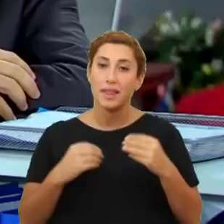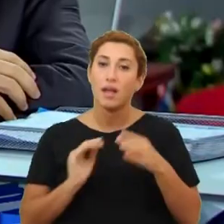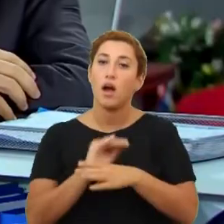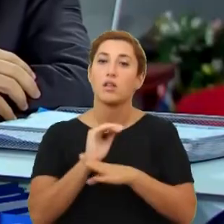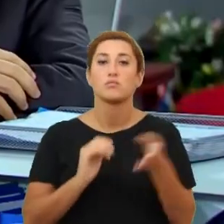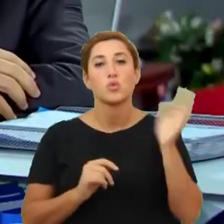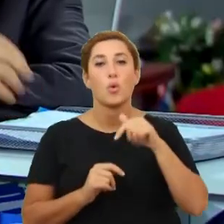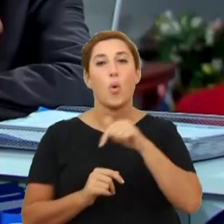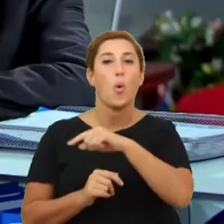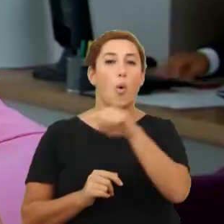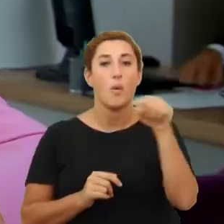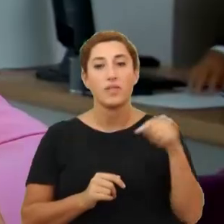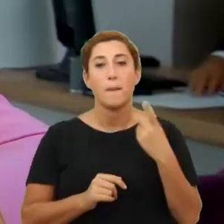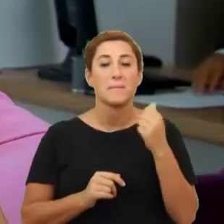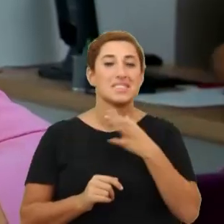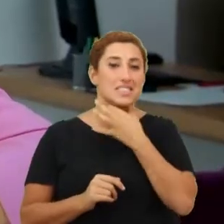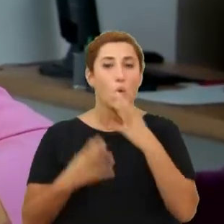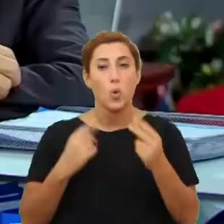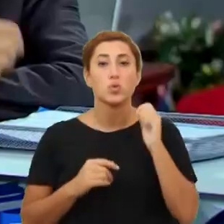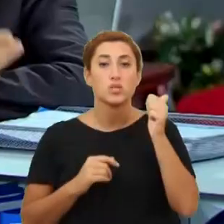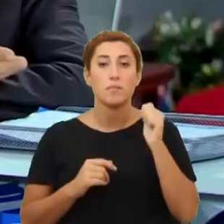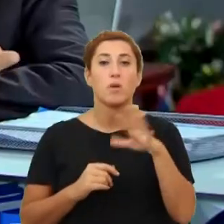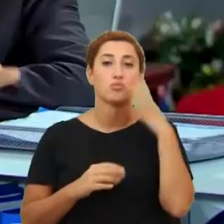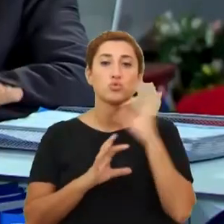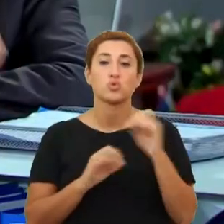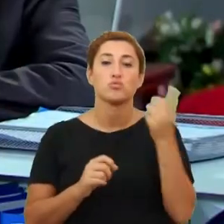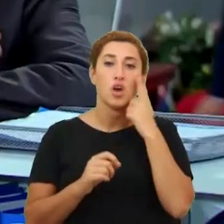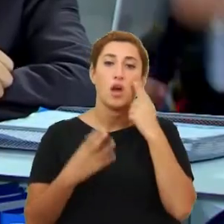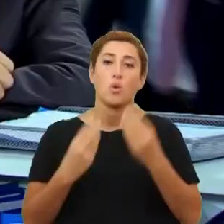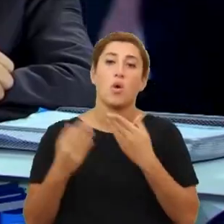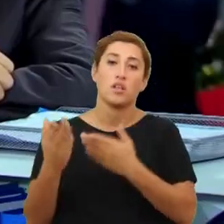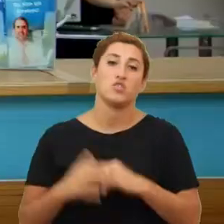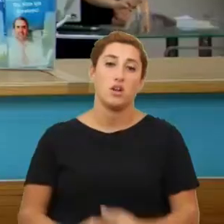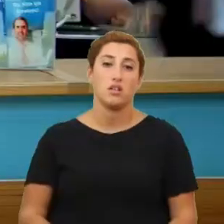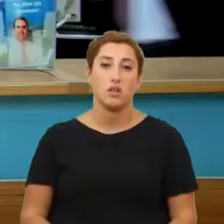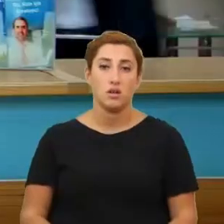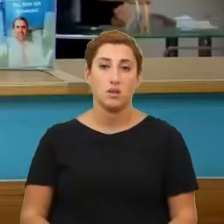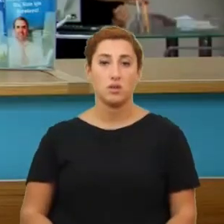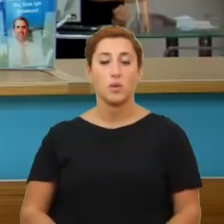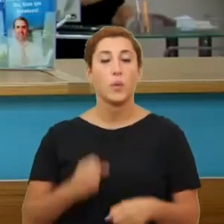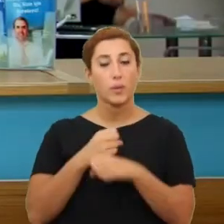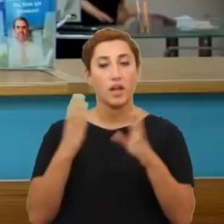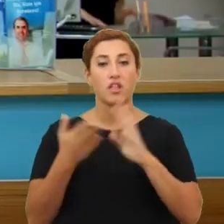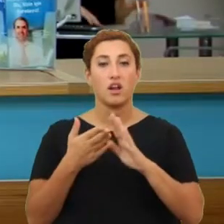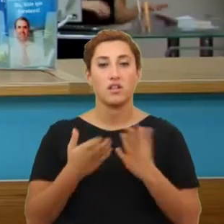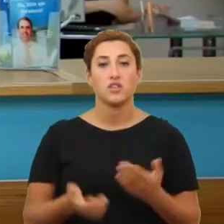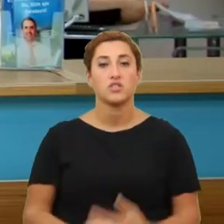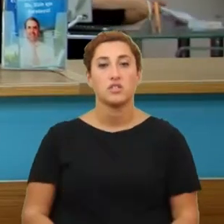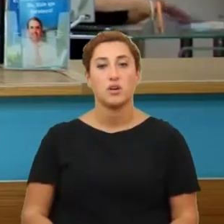de hayatım, sonra onlar para sıkıntısı çektiğimizde mutsuzluğumuzun şahidi olacaklar ama. Günaydın